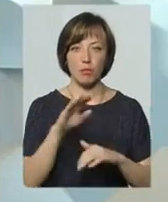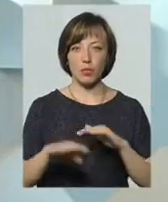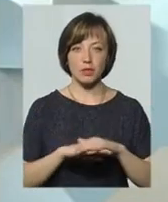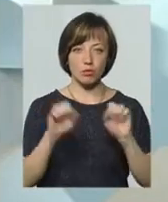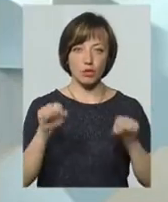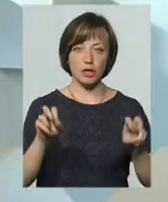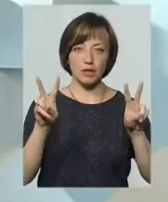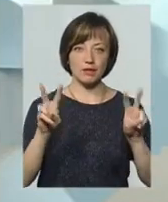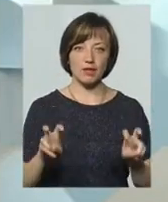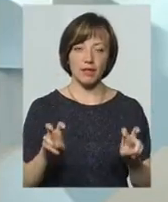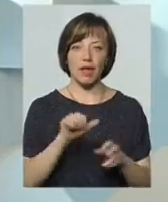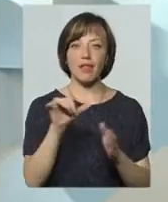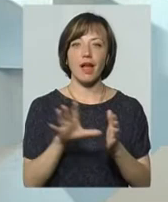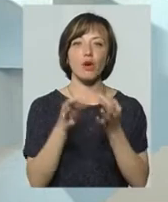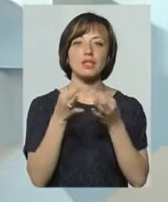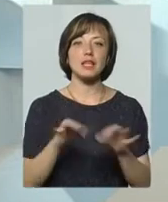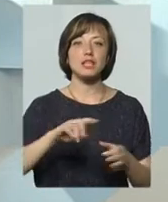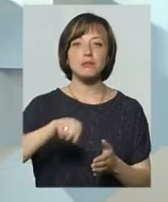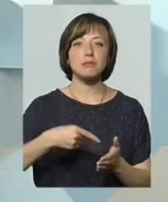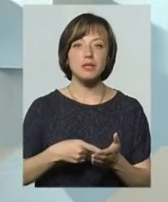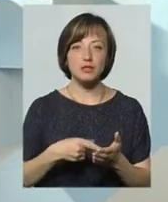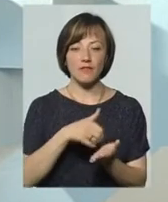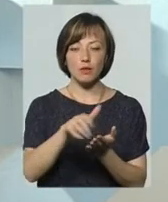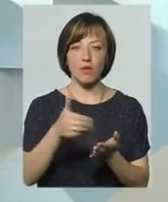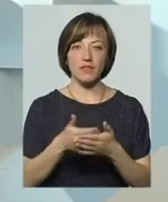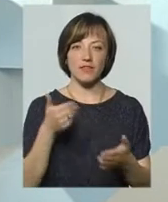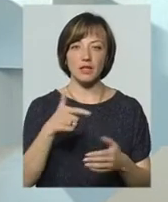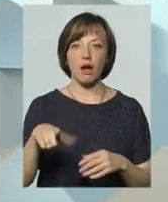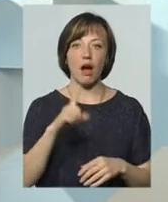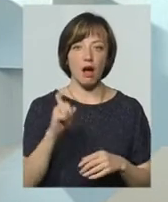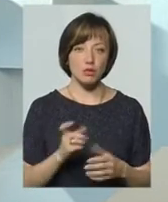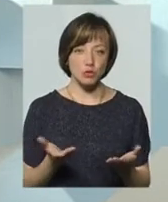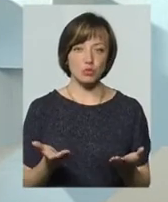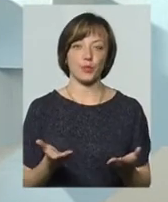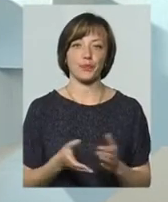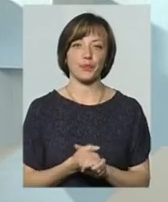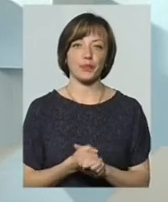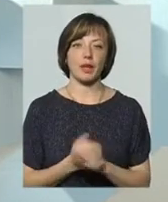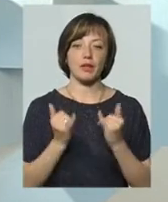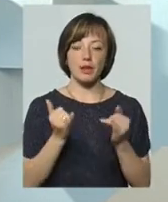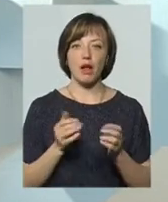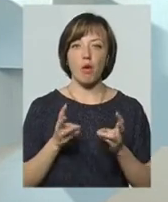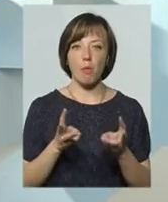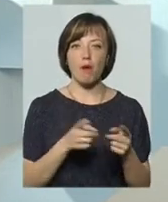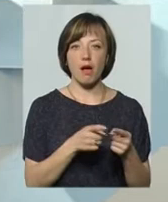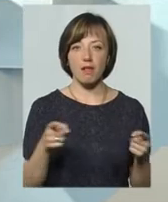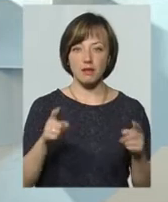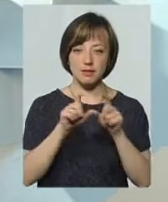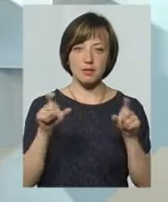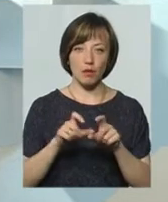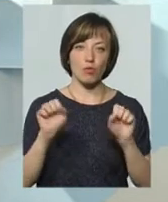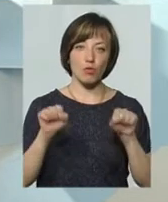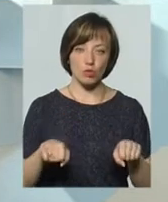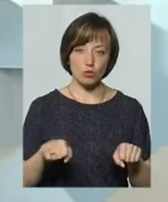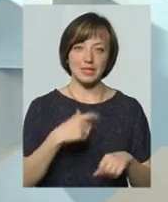вже енергонезалежним містом, відмовились від газу для опалення комунальних закладів. Зараз можуть